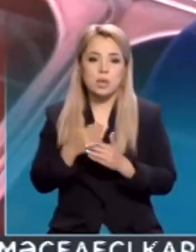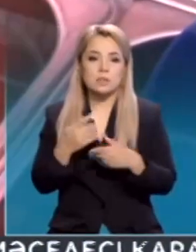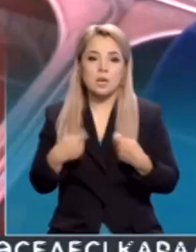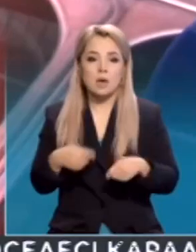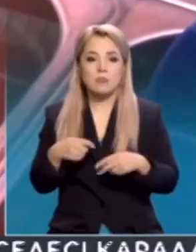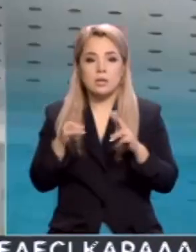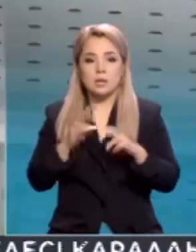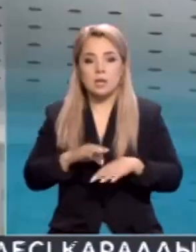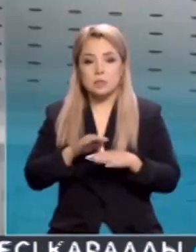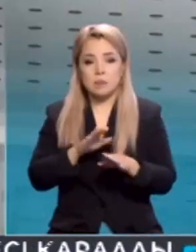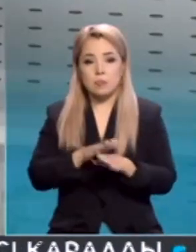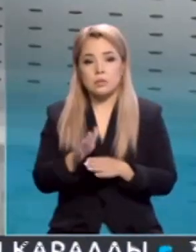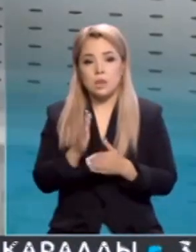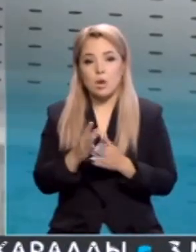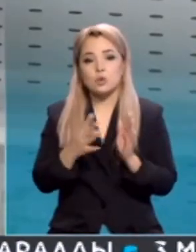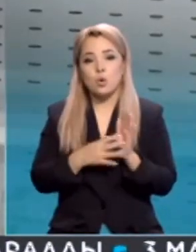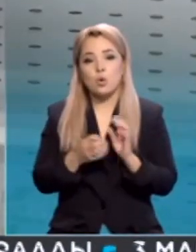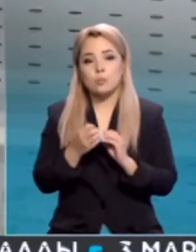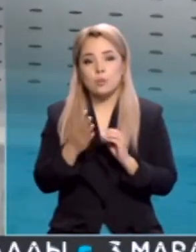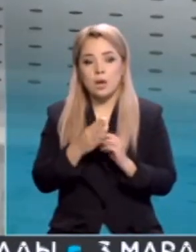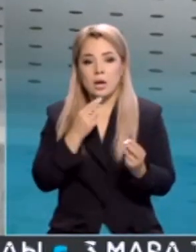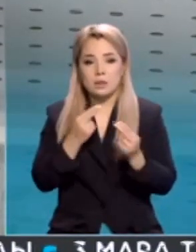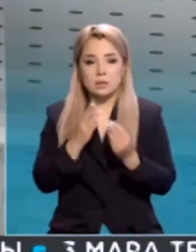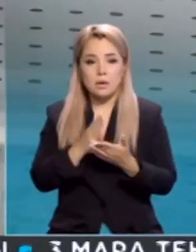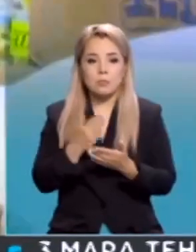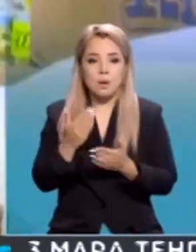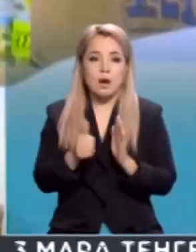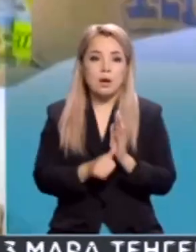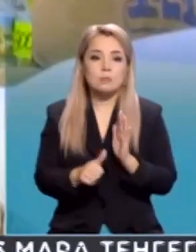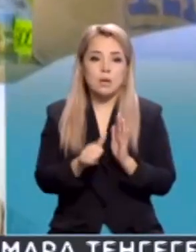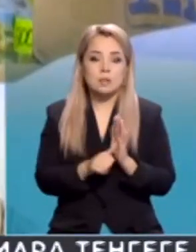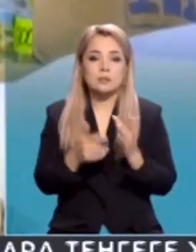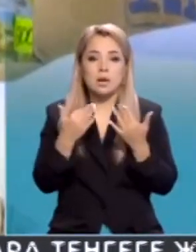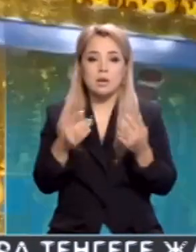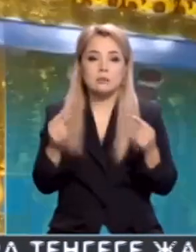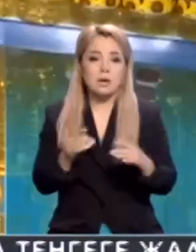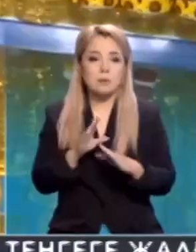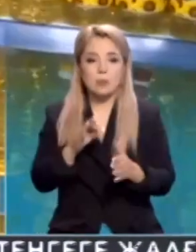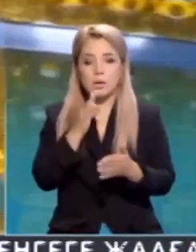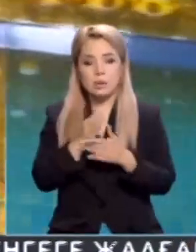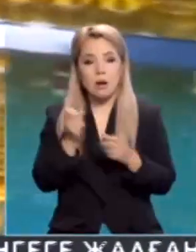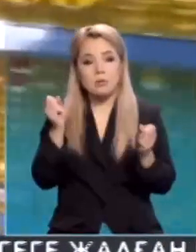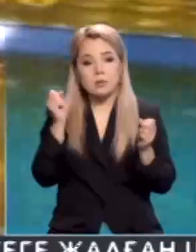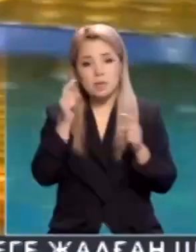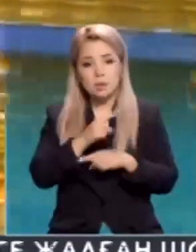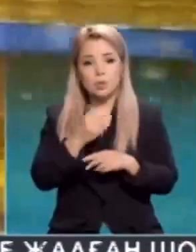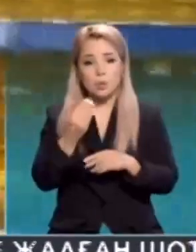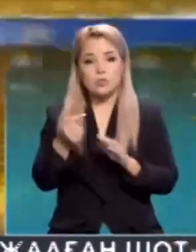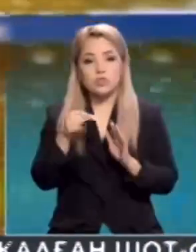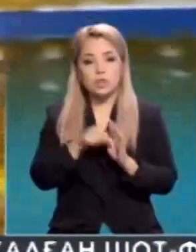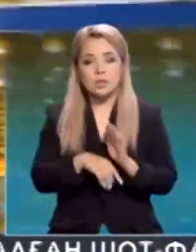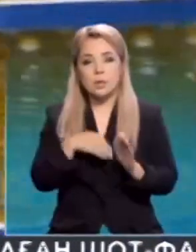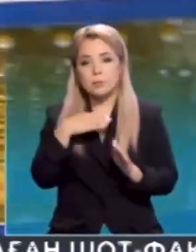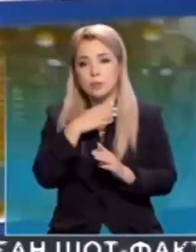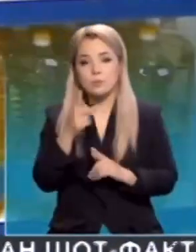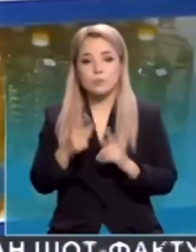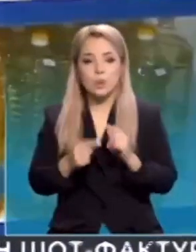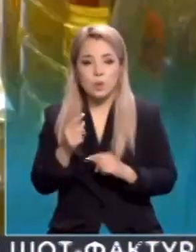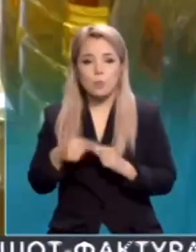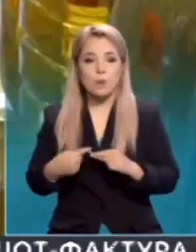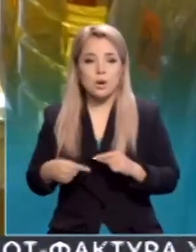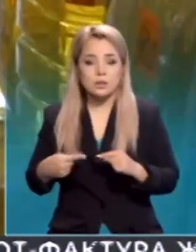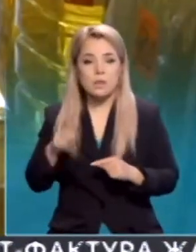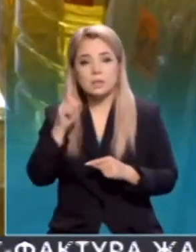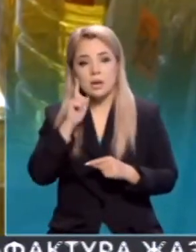тауарды тексерген. 915-сі азық-түлік, оның 66-сы талапқа сай еместігі анықталды. Олардың ішінде ет және сүт өнімдері,